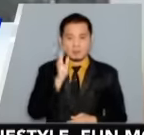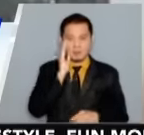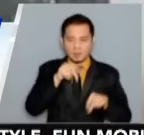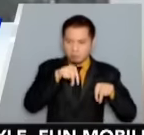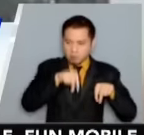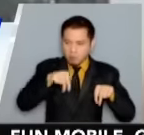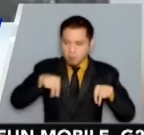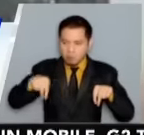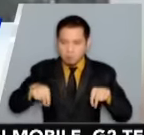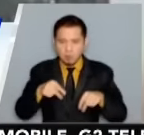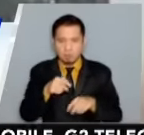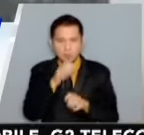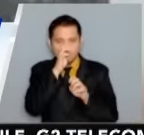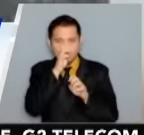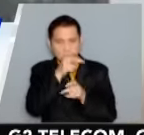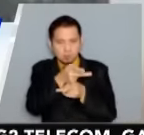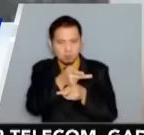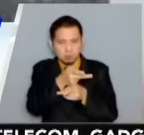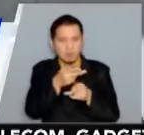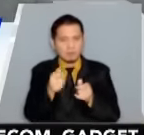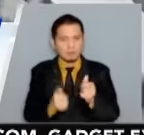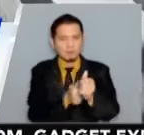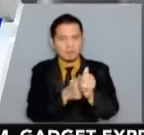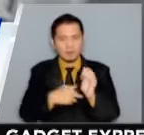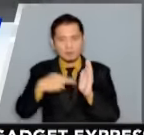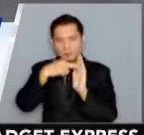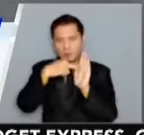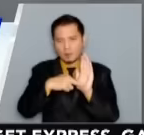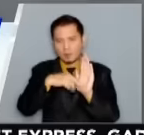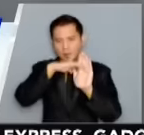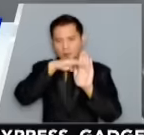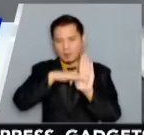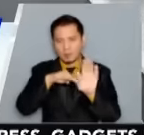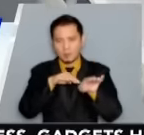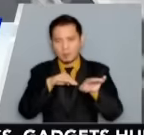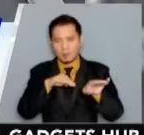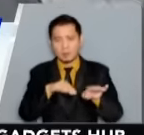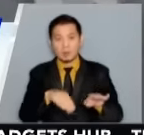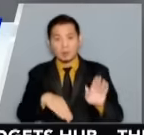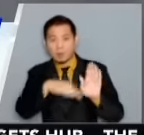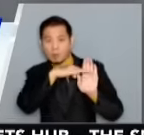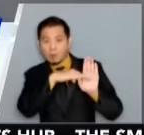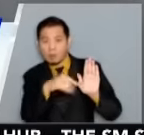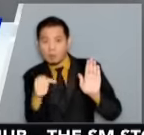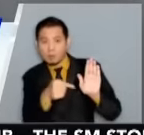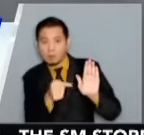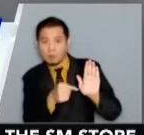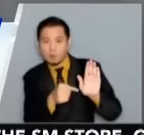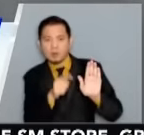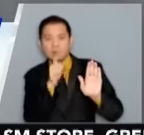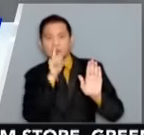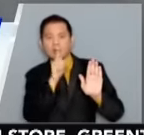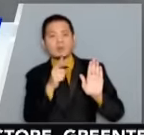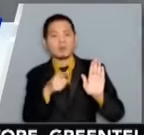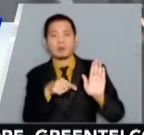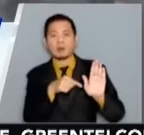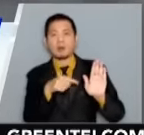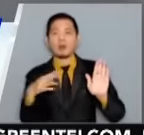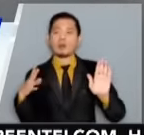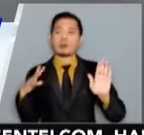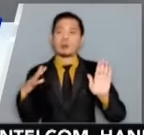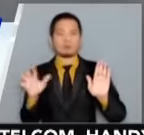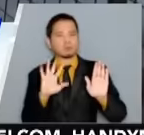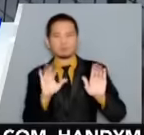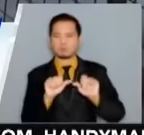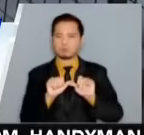magpapatubas tayo ng batas trapiko dahil sabi nga natin, ang batas trapiko po ay hindi nagbabakasyon. Okay. Maraming salamat po,